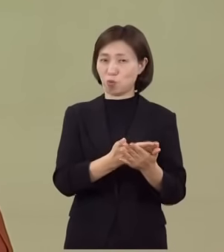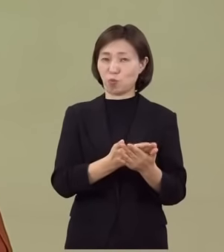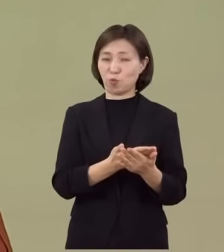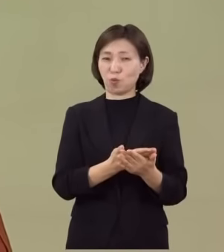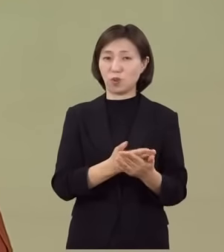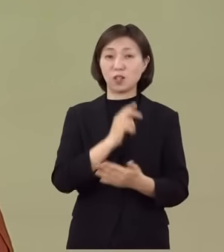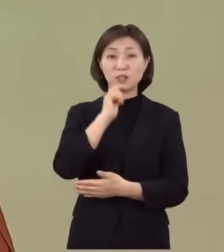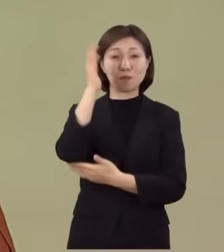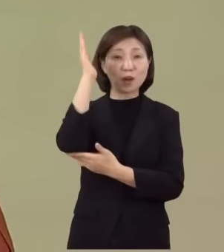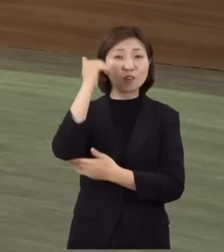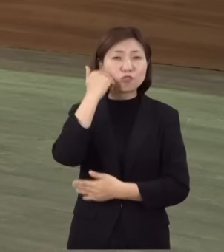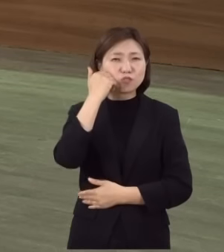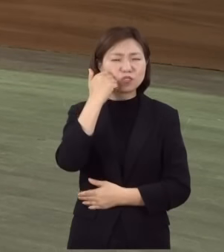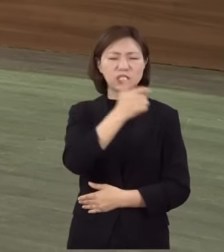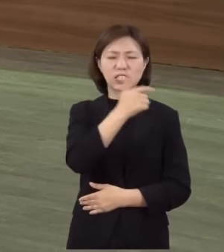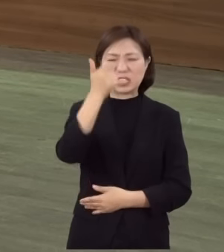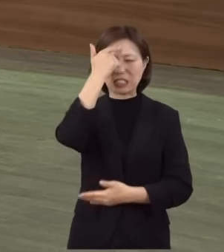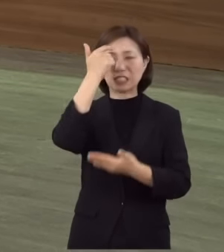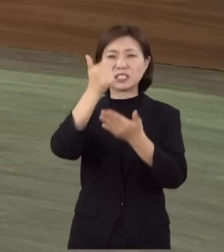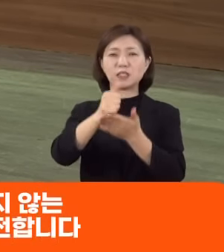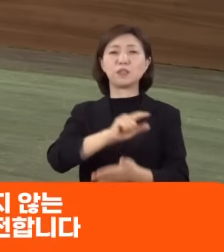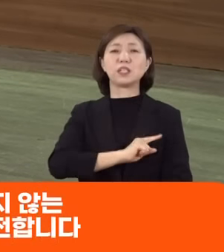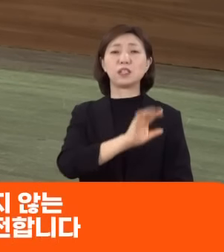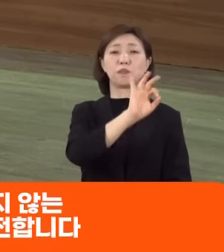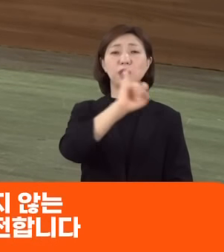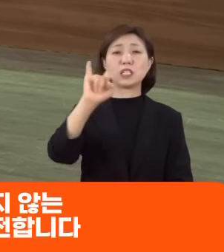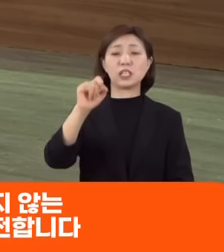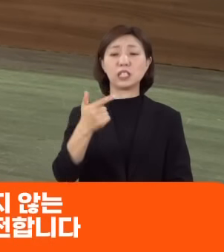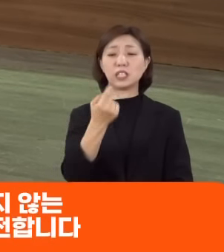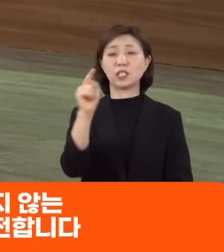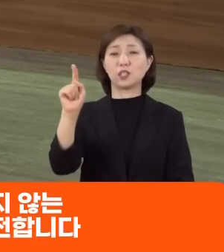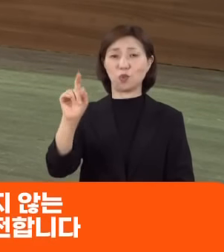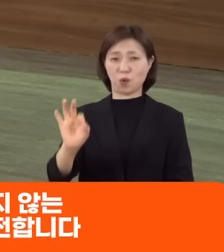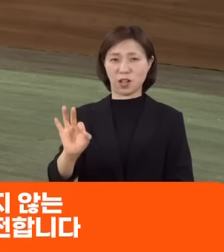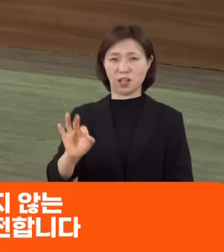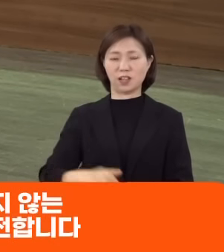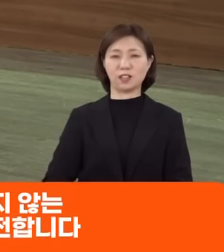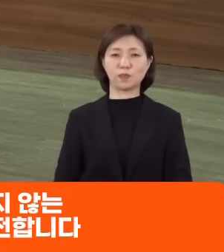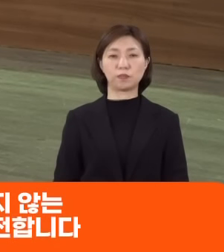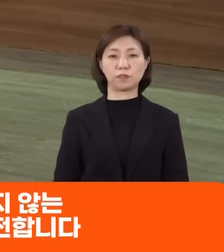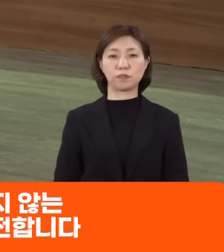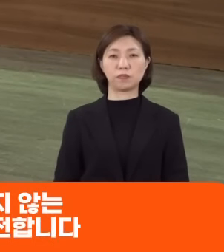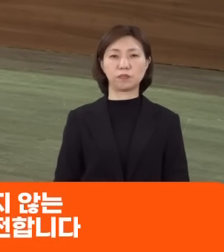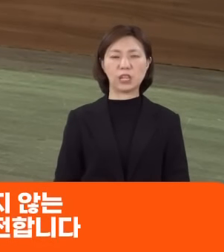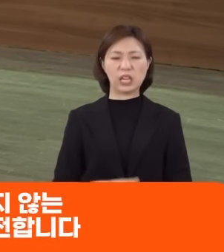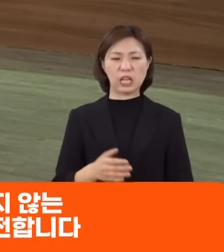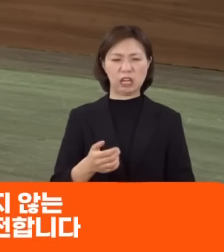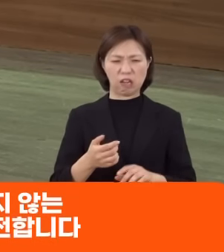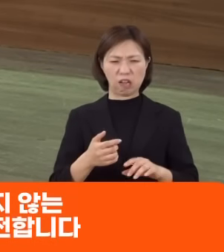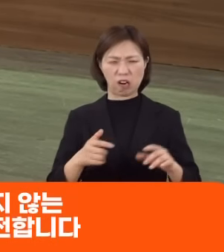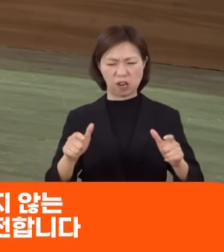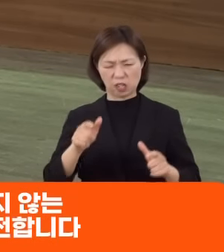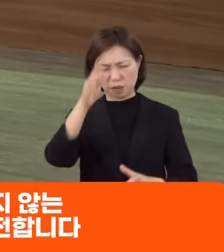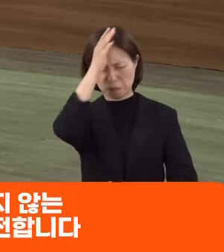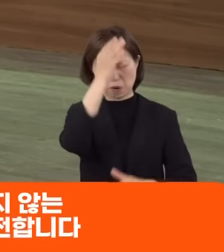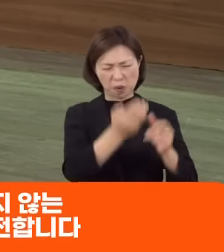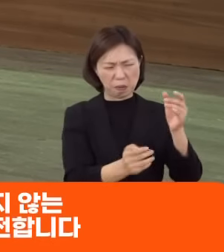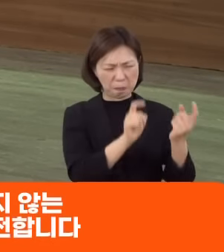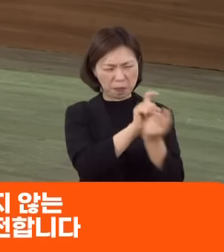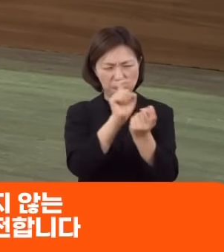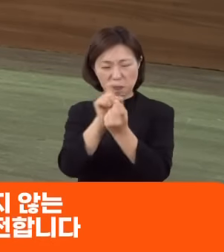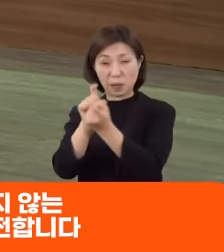법문이 되겠습니다 그러므로 성인께서는 미리 어지럽지